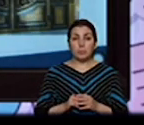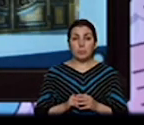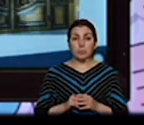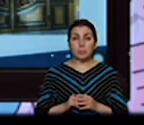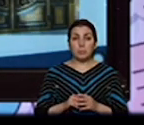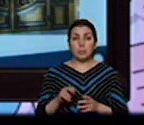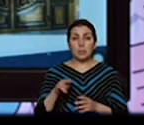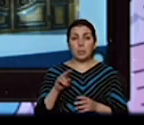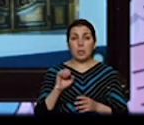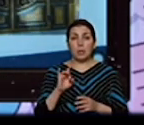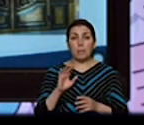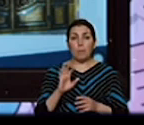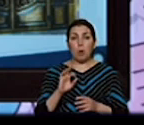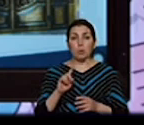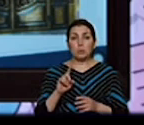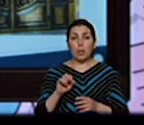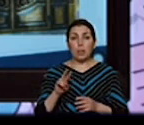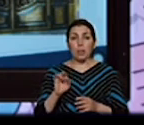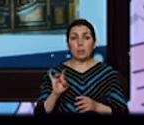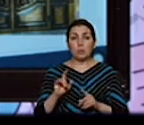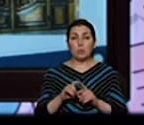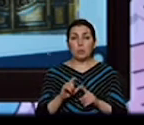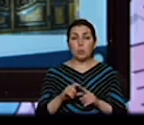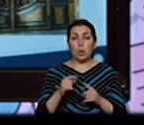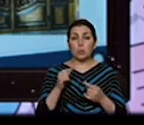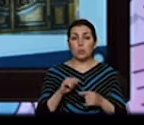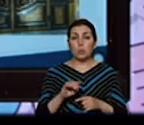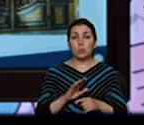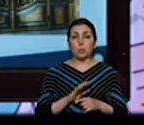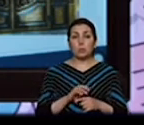Demak, darvozalar so'zi hosil bo'ldi.